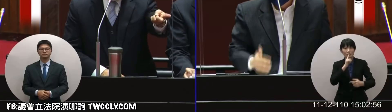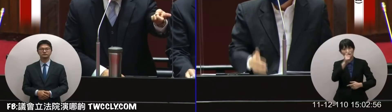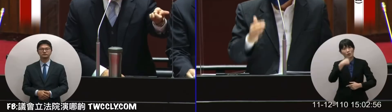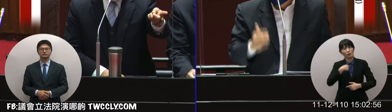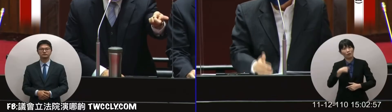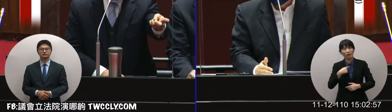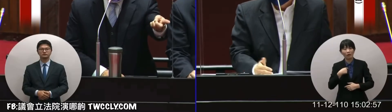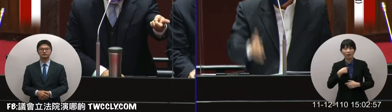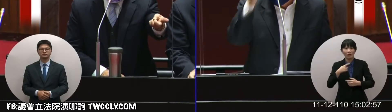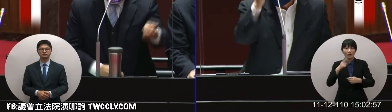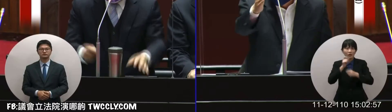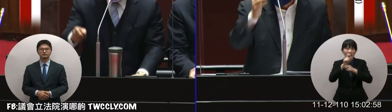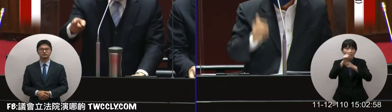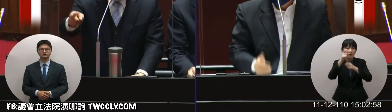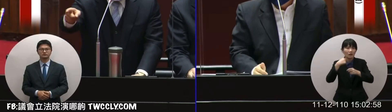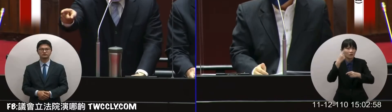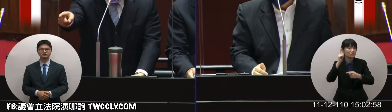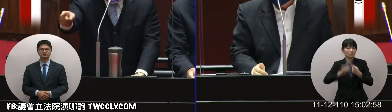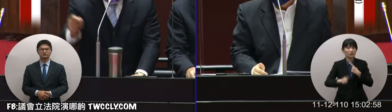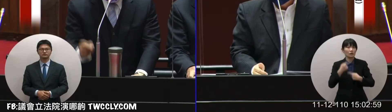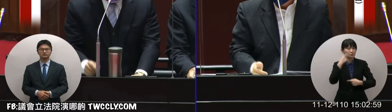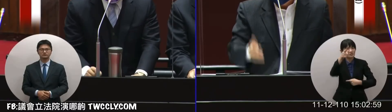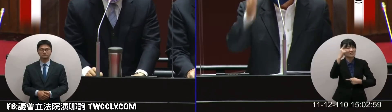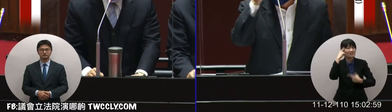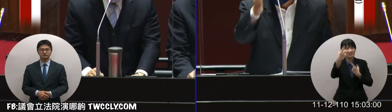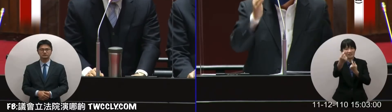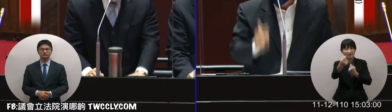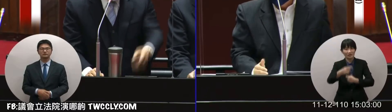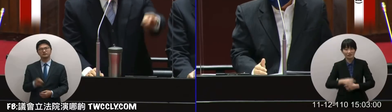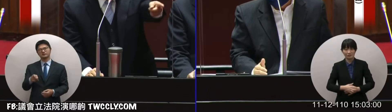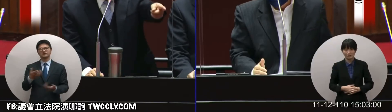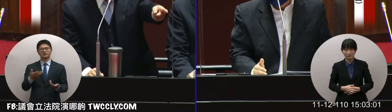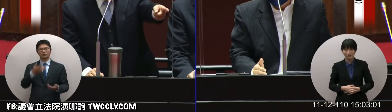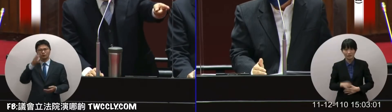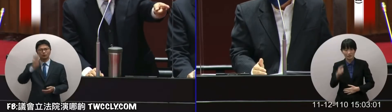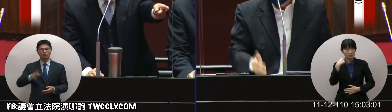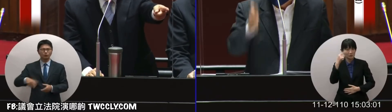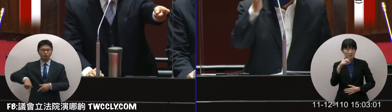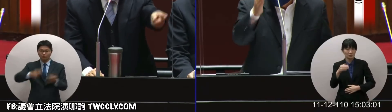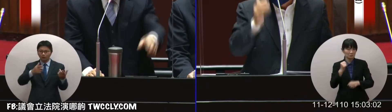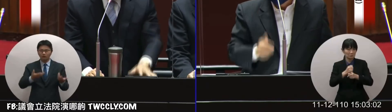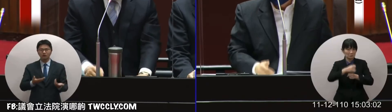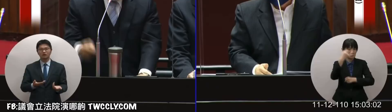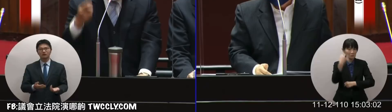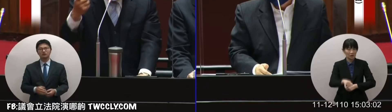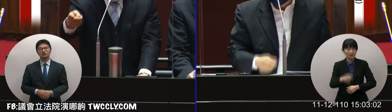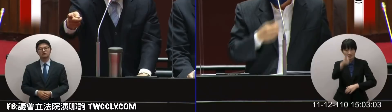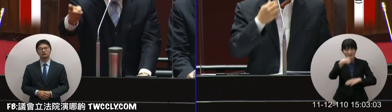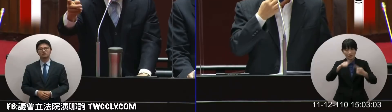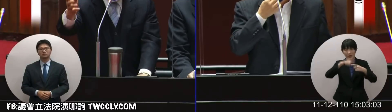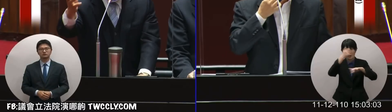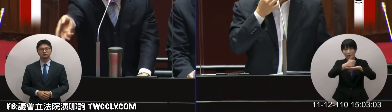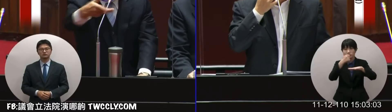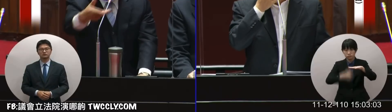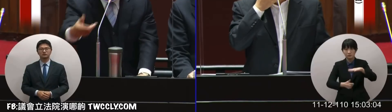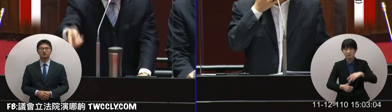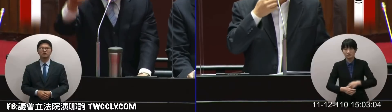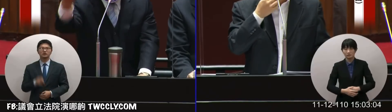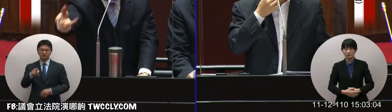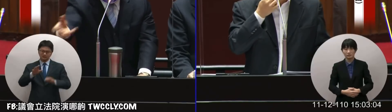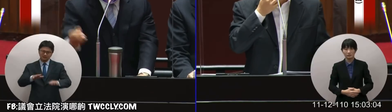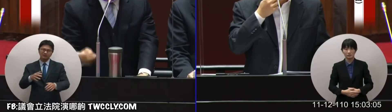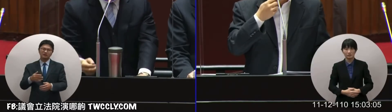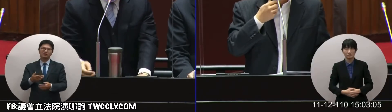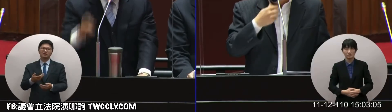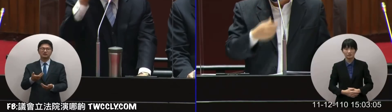回答我问你说你吵死了，我也觉得你很吵死啊，一点能力都没有，你本来就应该要下台的啊。 你不敢正面